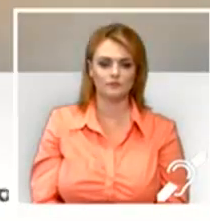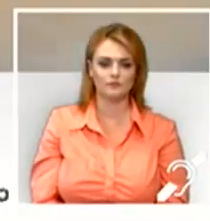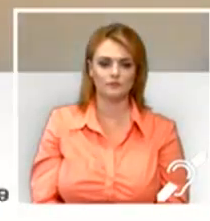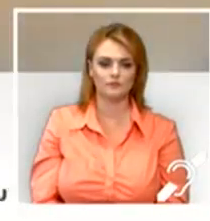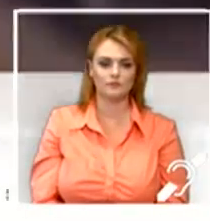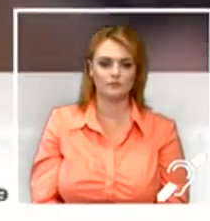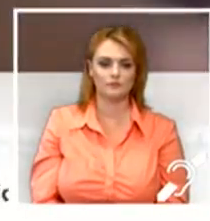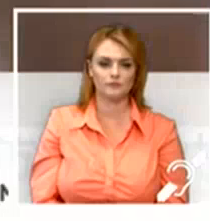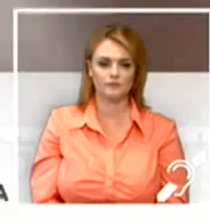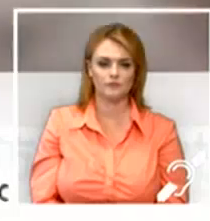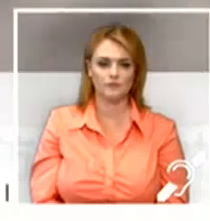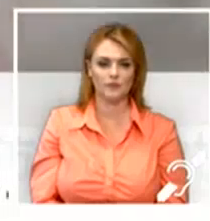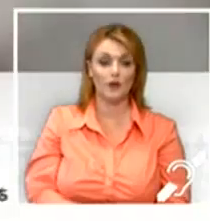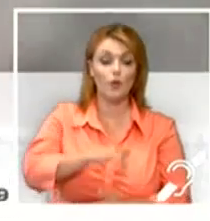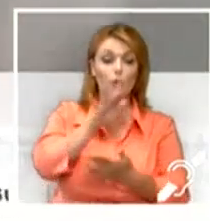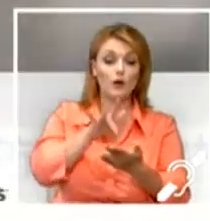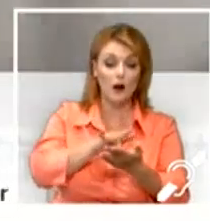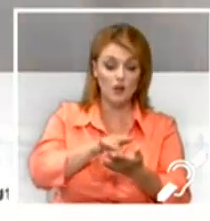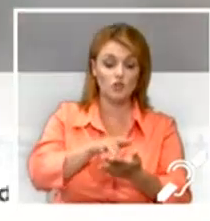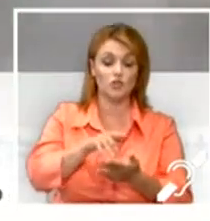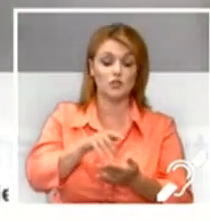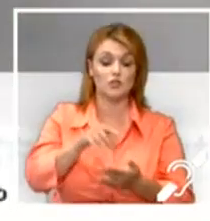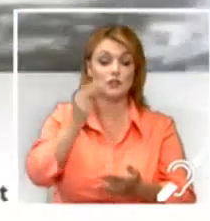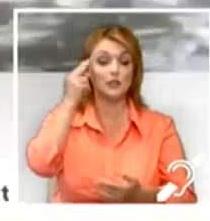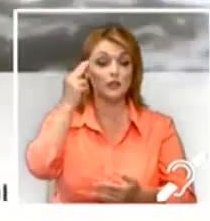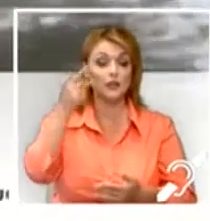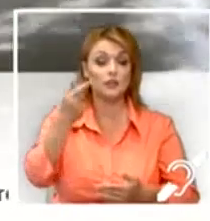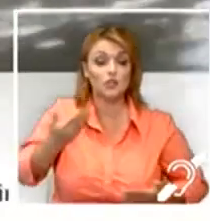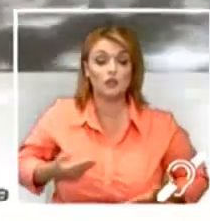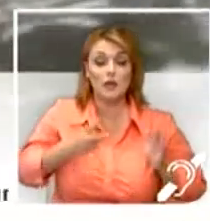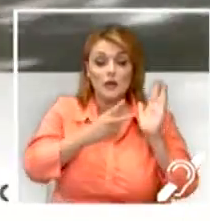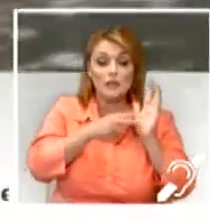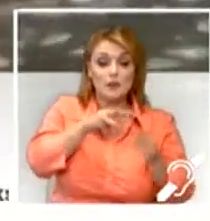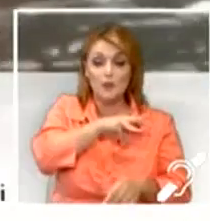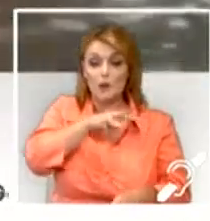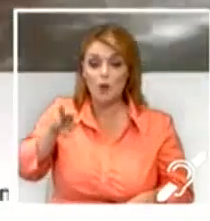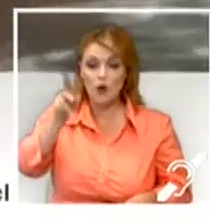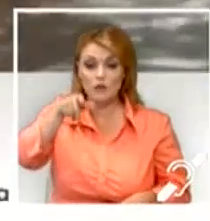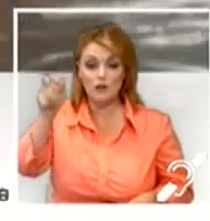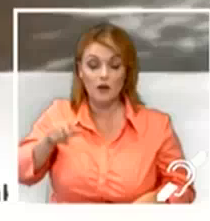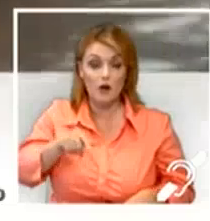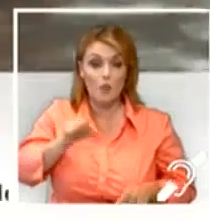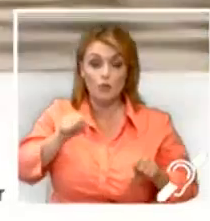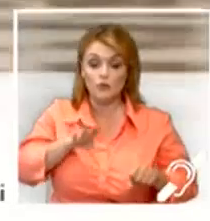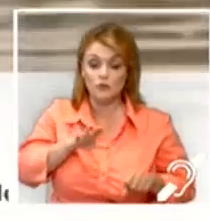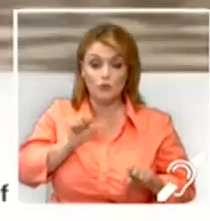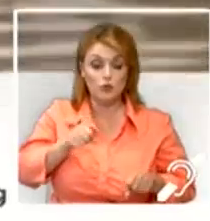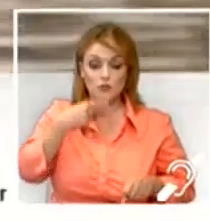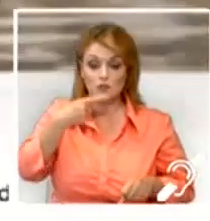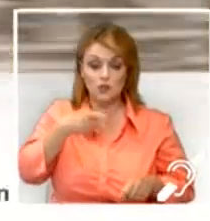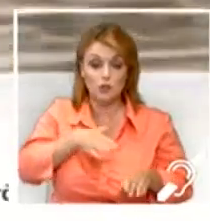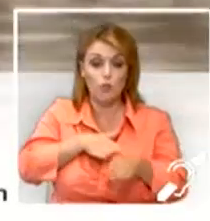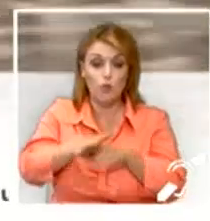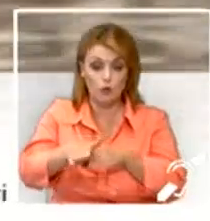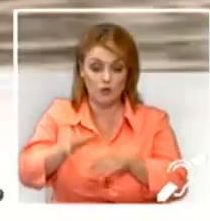cu greutate. Iar un oraș de 7 milioane de locuitori din centrul Chinei a fost inundat aproape în întregime după ce a plouat atât